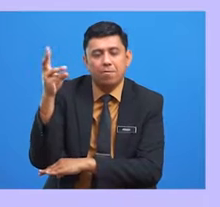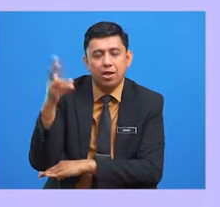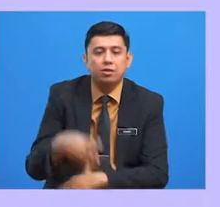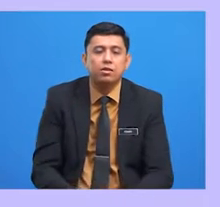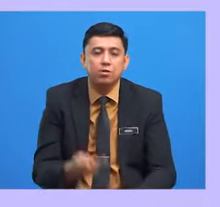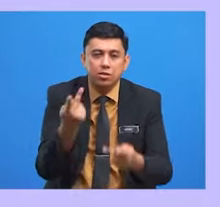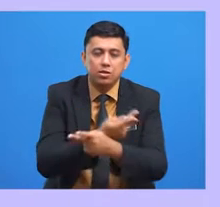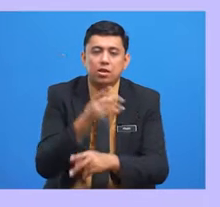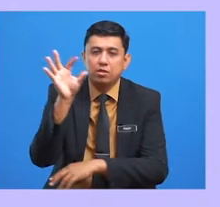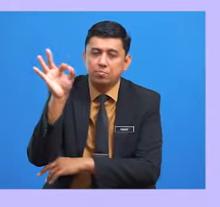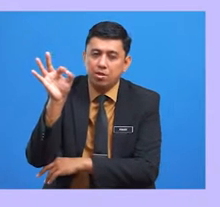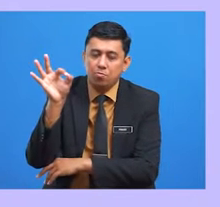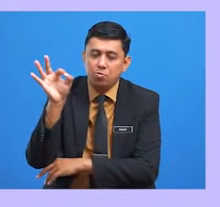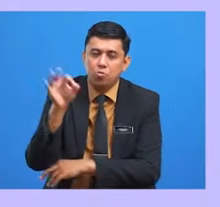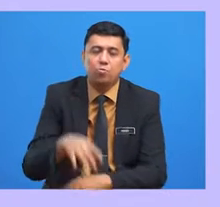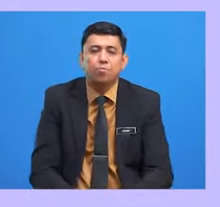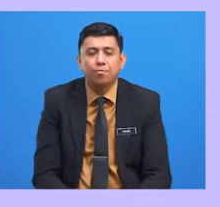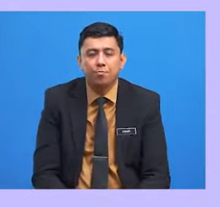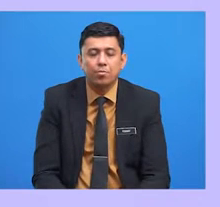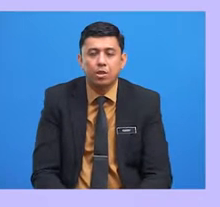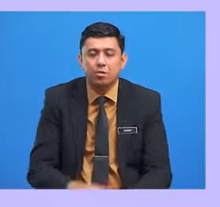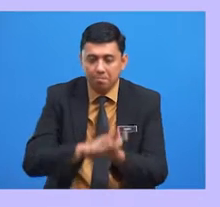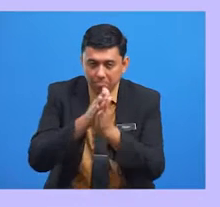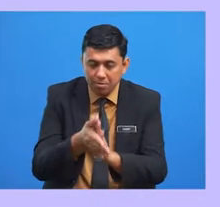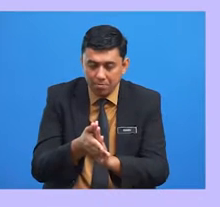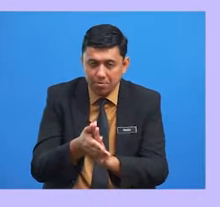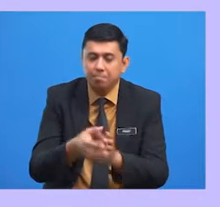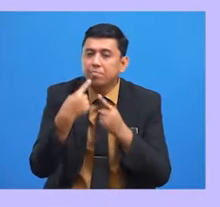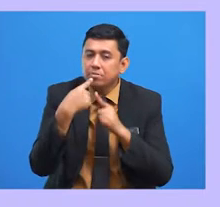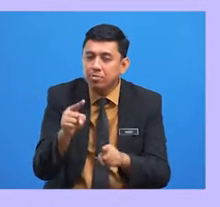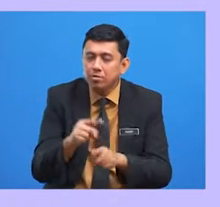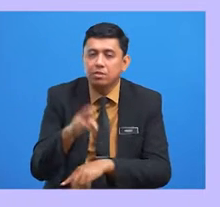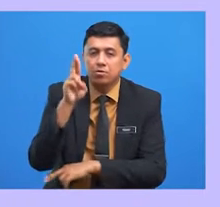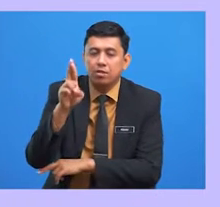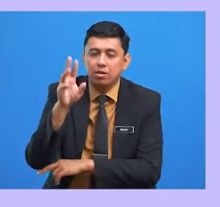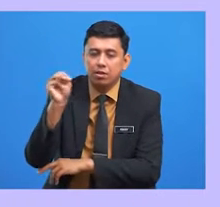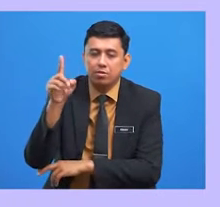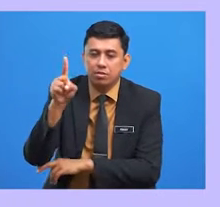RM16 darab 90 unit. Maka, murid akan mendapat jawapan